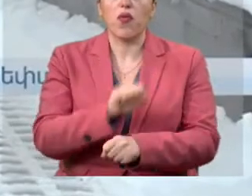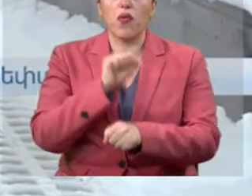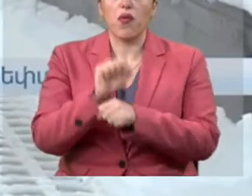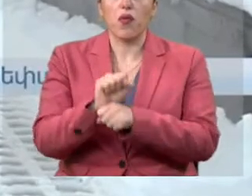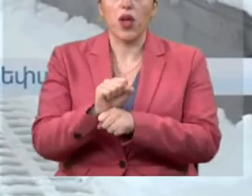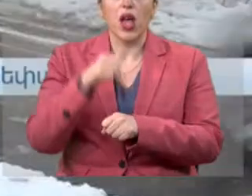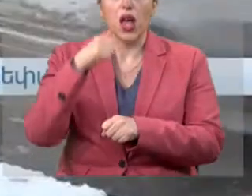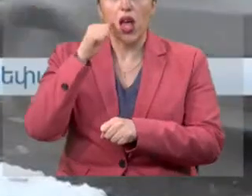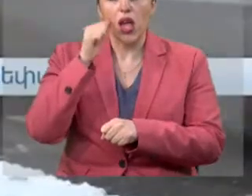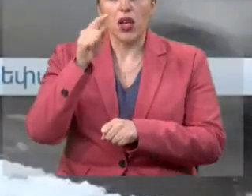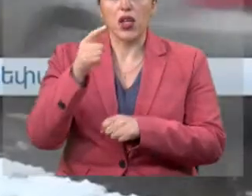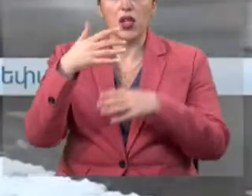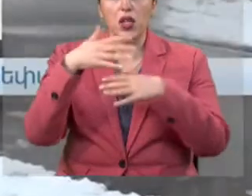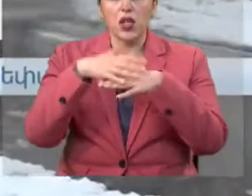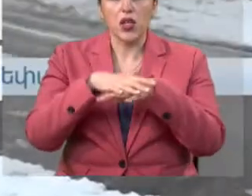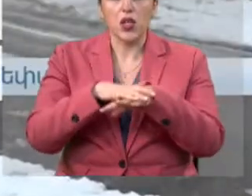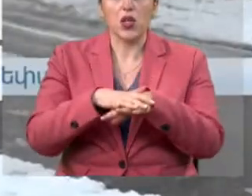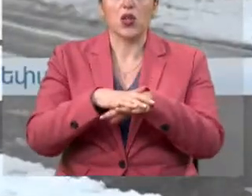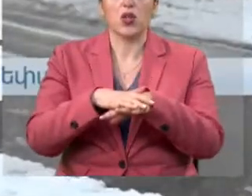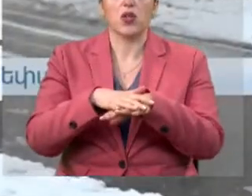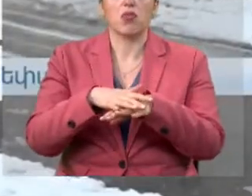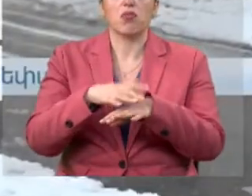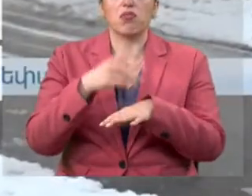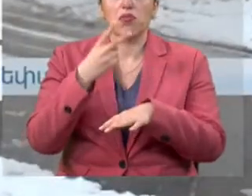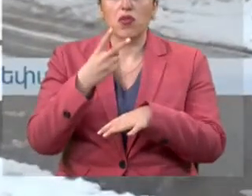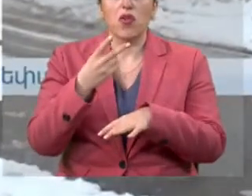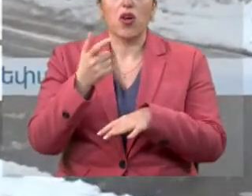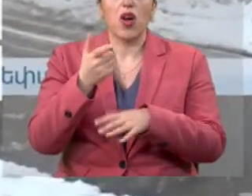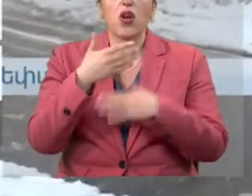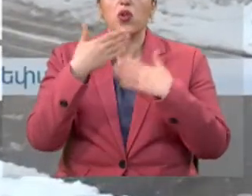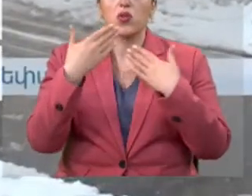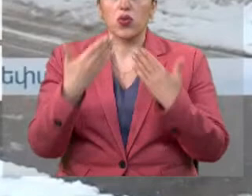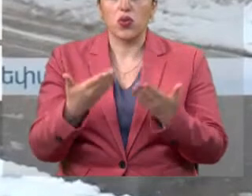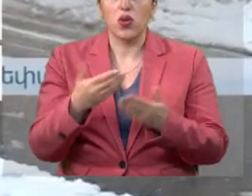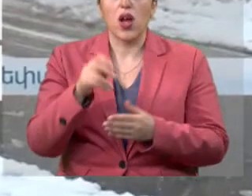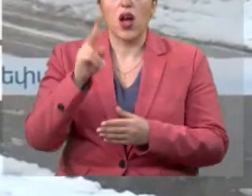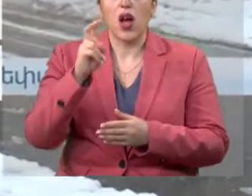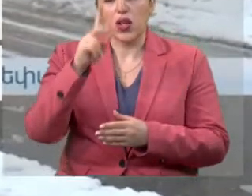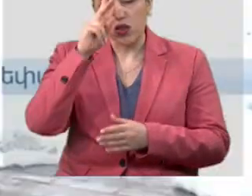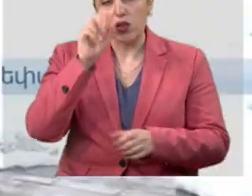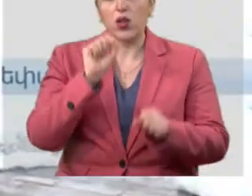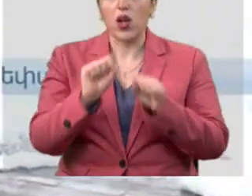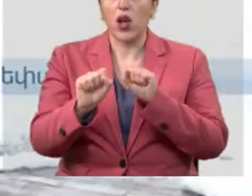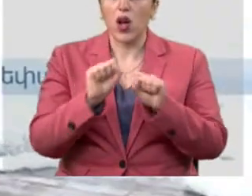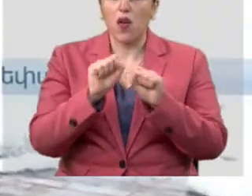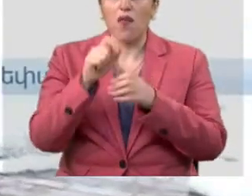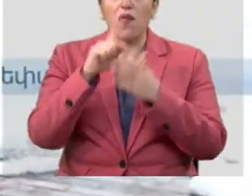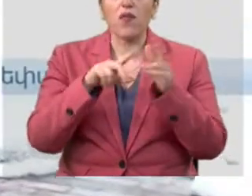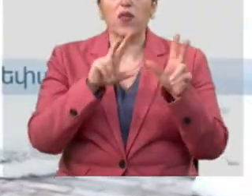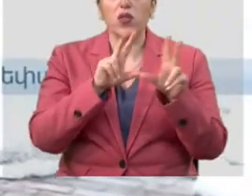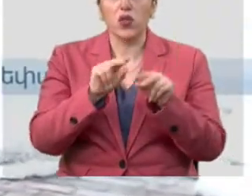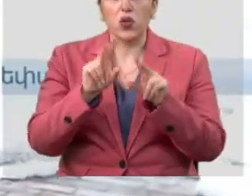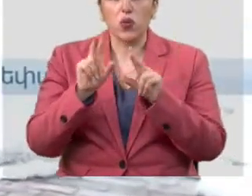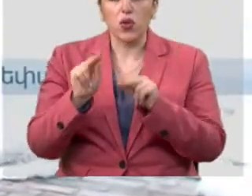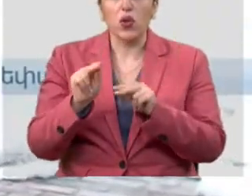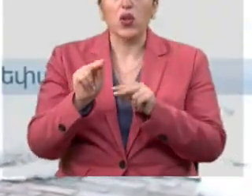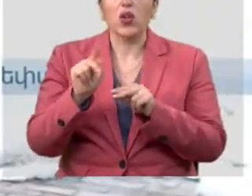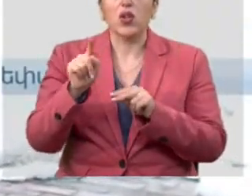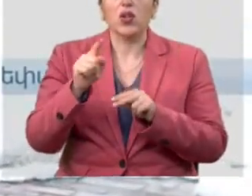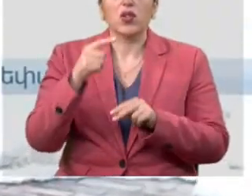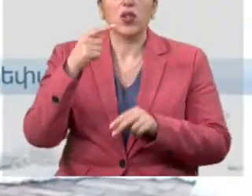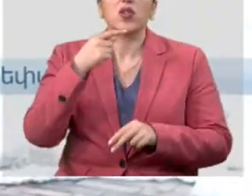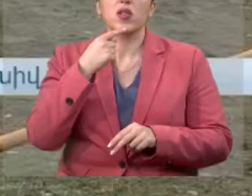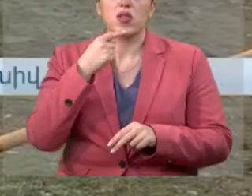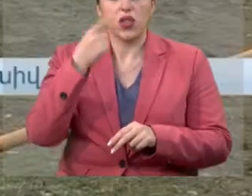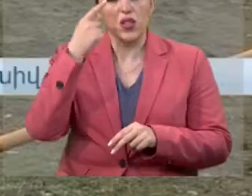3 կեսգիշերն անց, նկատել են Ստեփանակերտում ու մյուս բնակավայրերում։ Արցախի իշխանությունները վստահեցնում են, ունեն բավարար հիմքեր